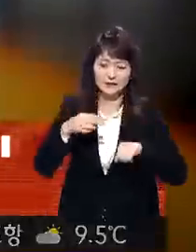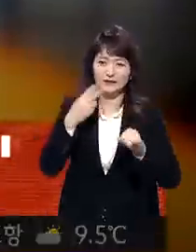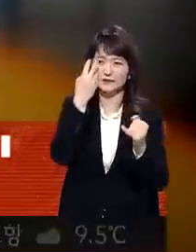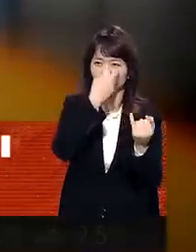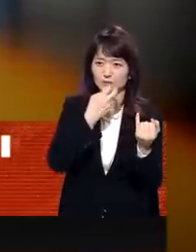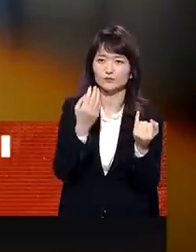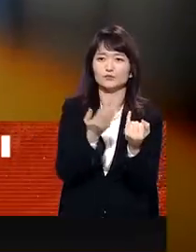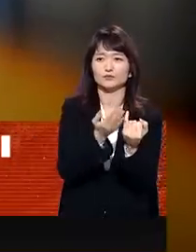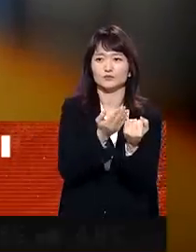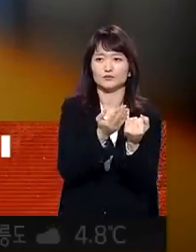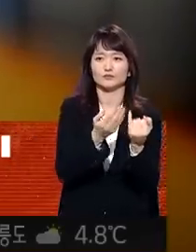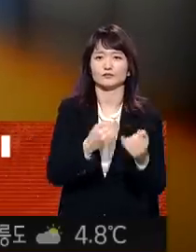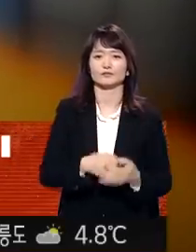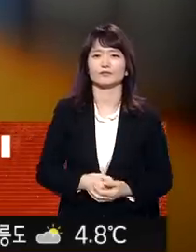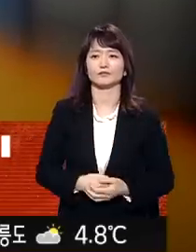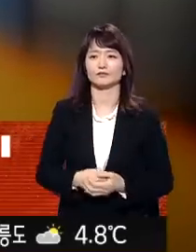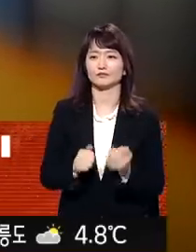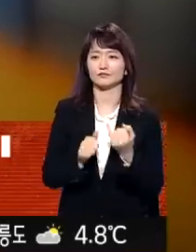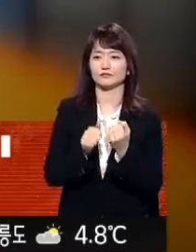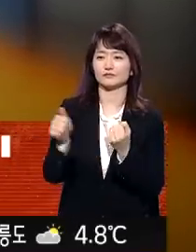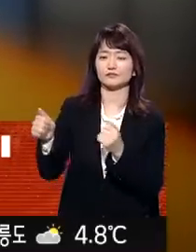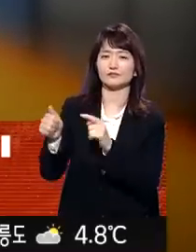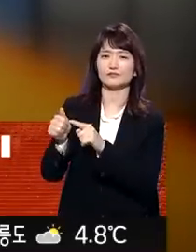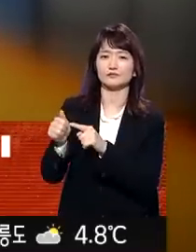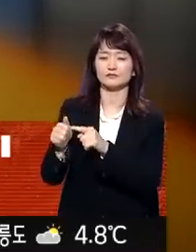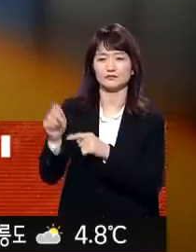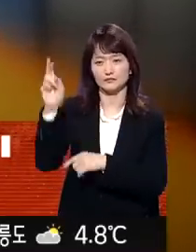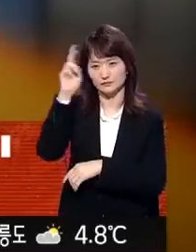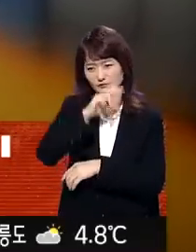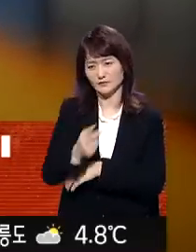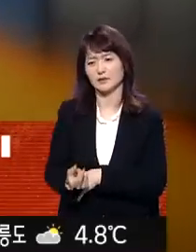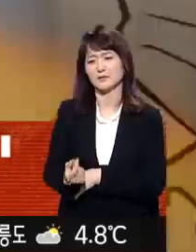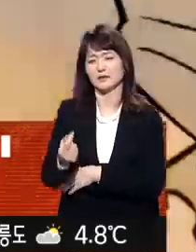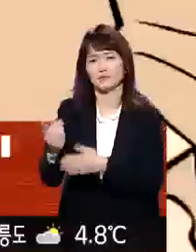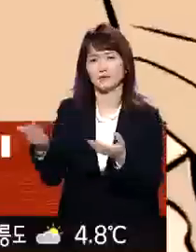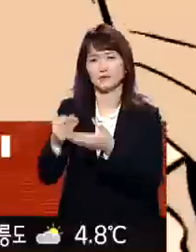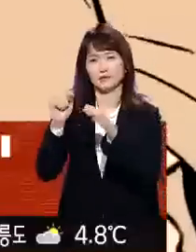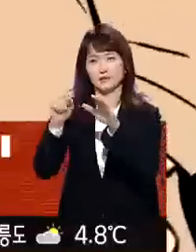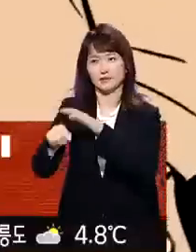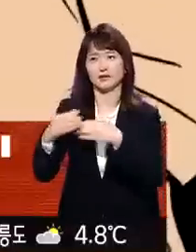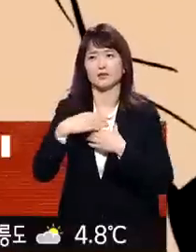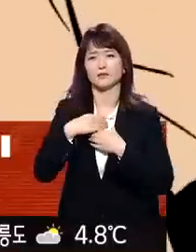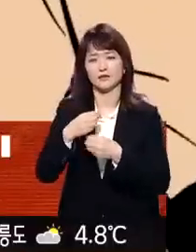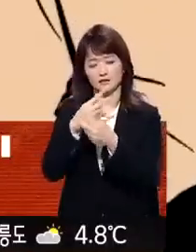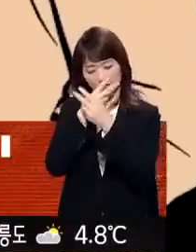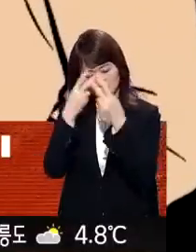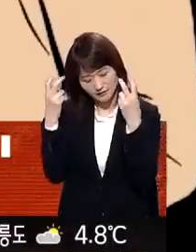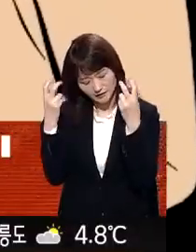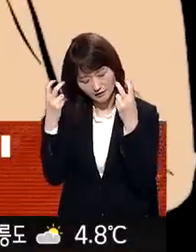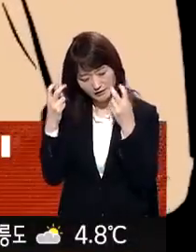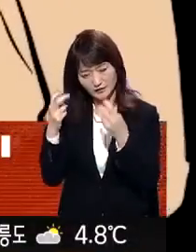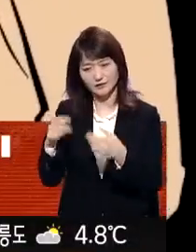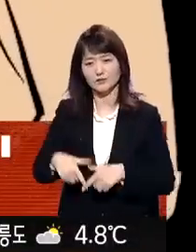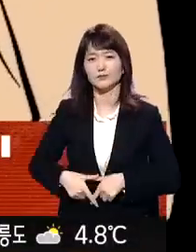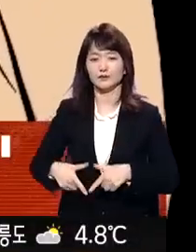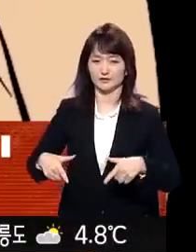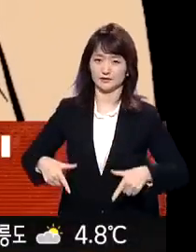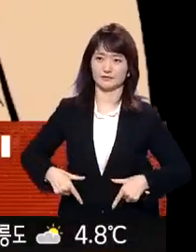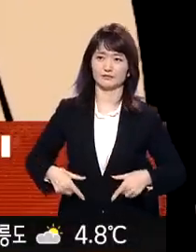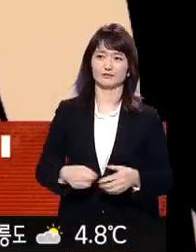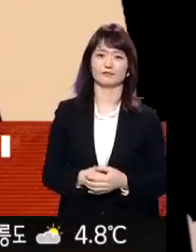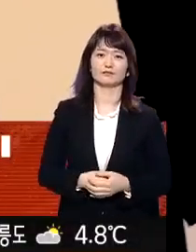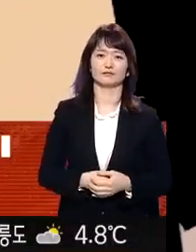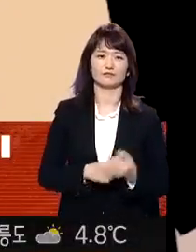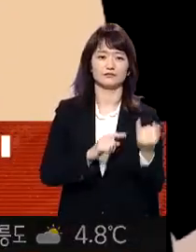자게 됐습니다. 왜냐하면 당시 남편이 아침 일찍 출근을 해야 했기 때문인데요. 편하게 자라고 배려를 해준 겁니다. 이 신 씨는요. 신생아인